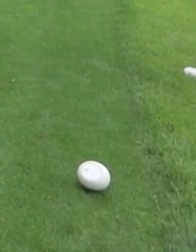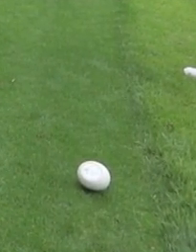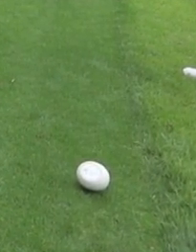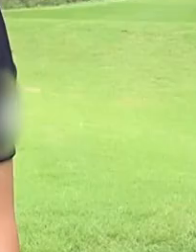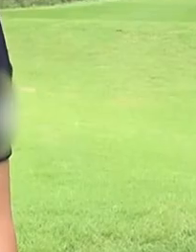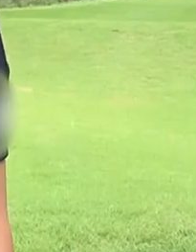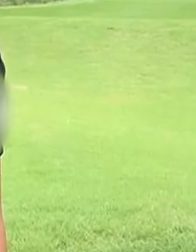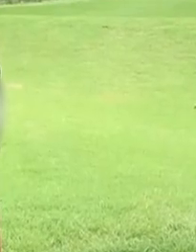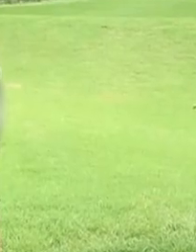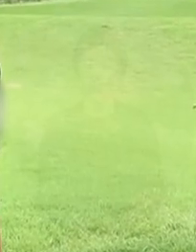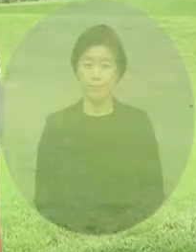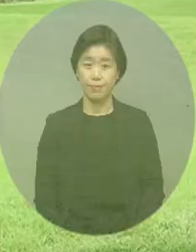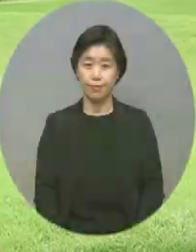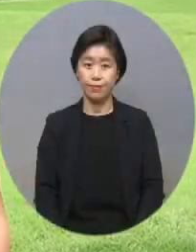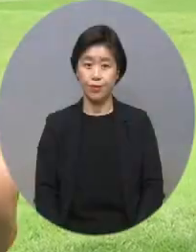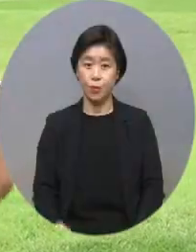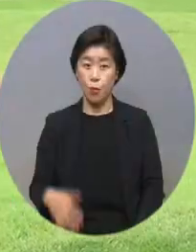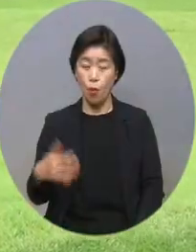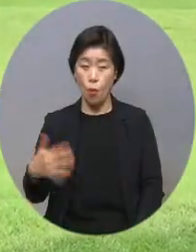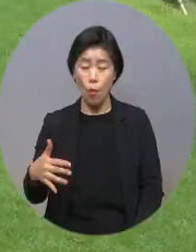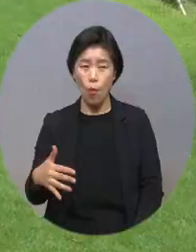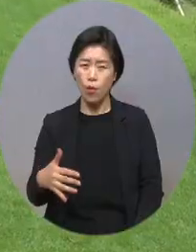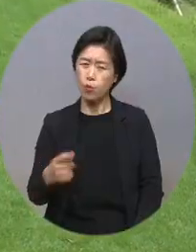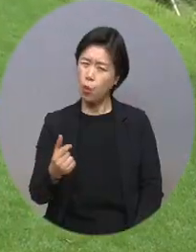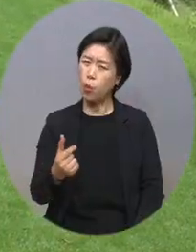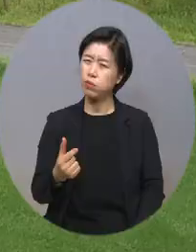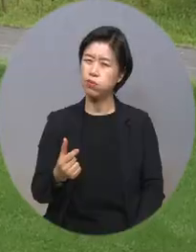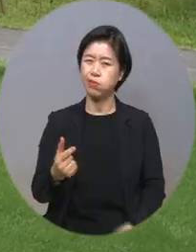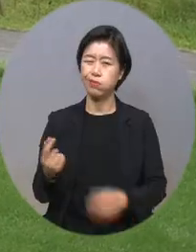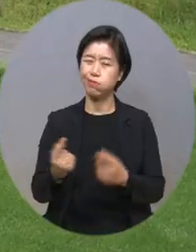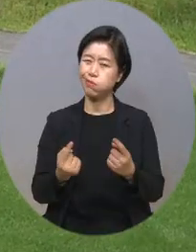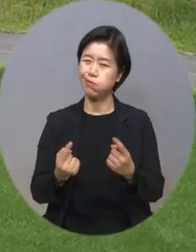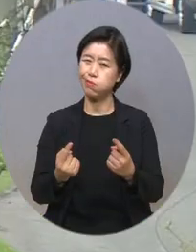와우! 와우! 밀렸어, 밀렸어. 밀렸어.